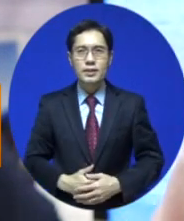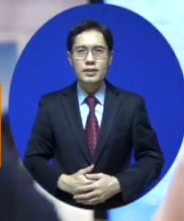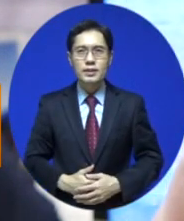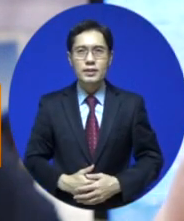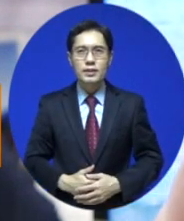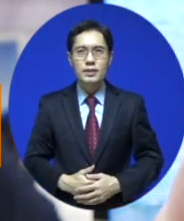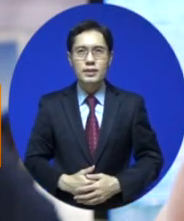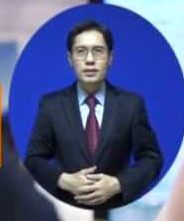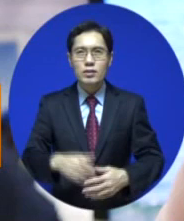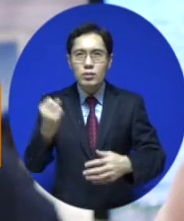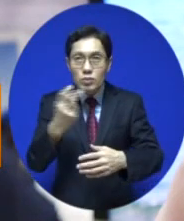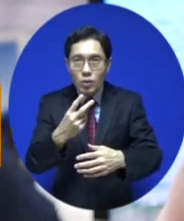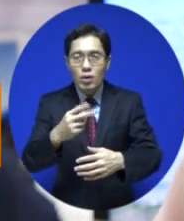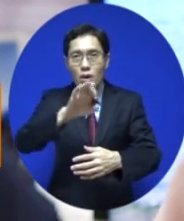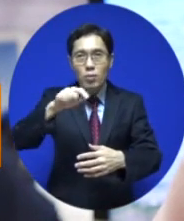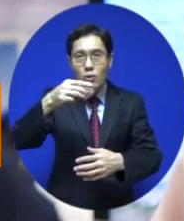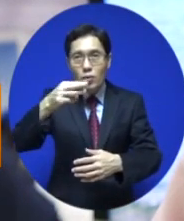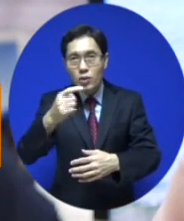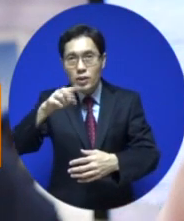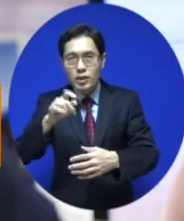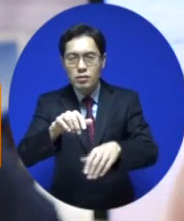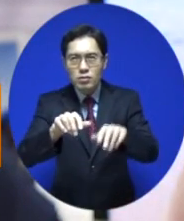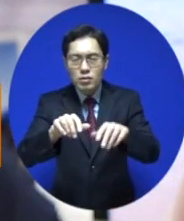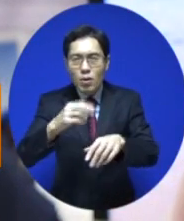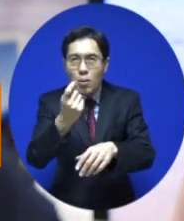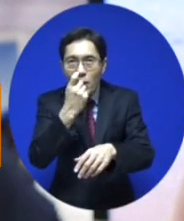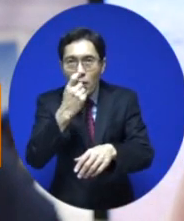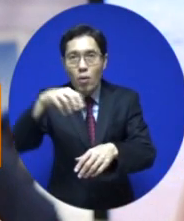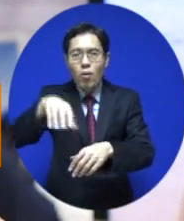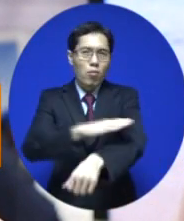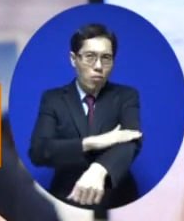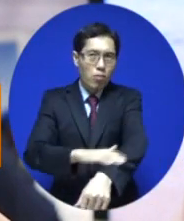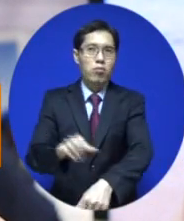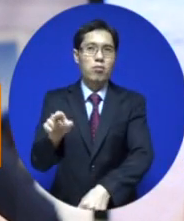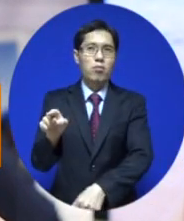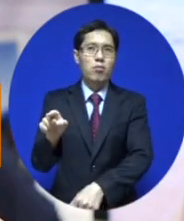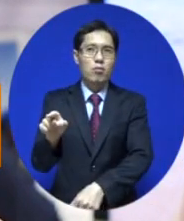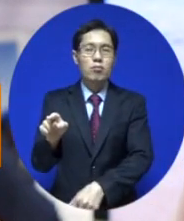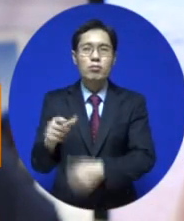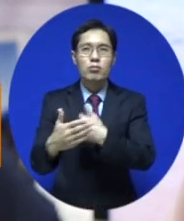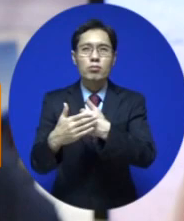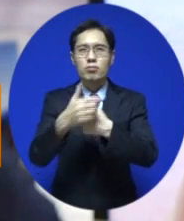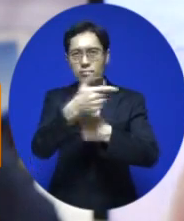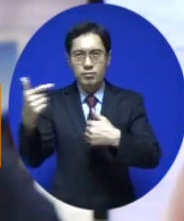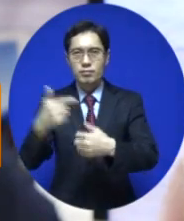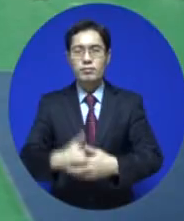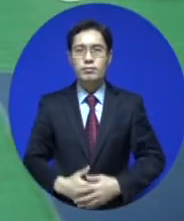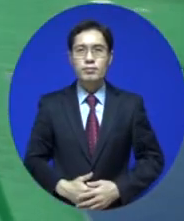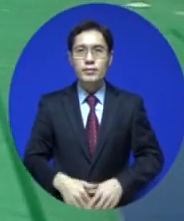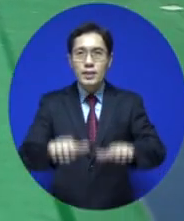또 교육 프로세스 같은 것도 실습실이나 이런 게 굉장히 잘 돼 있기 때문에 네, 그런 면에서 도움을 많이